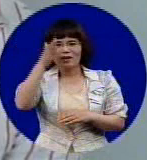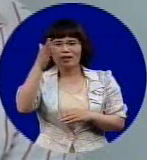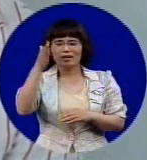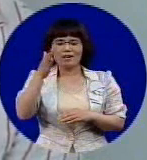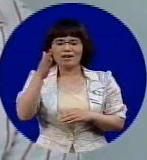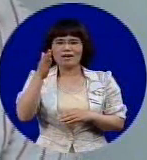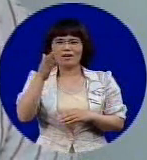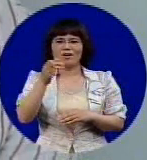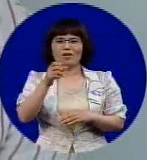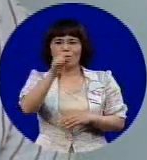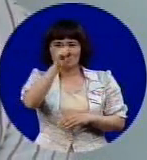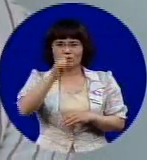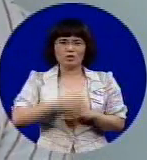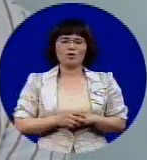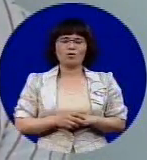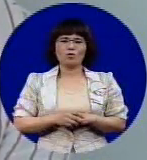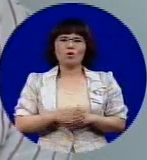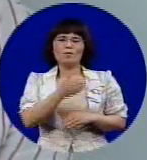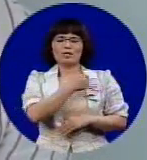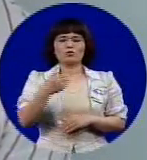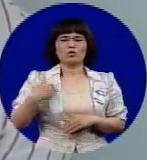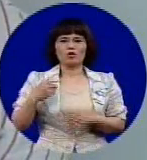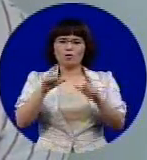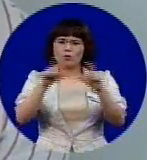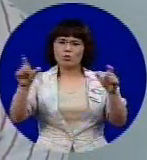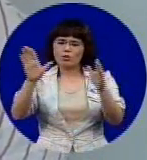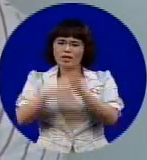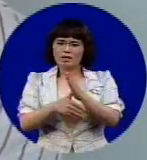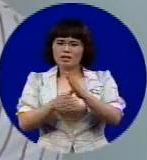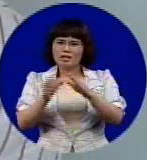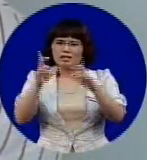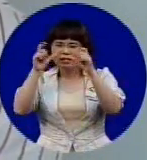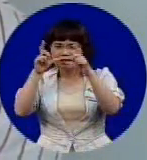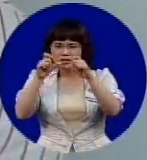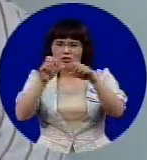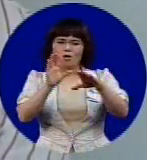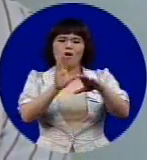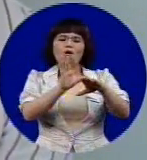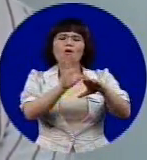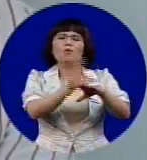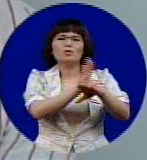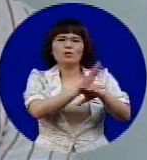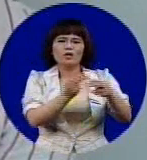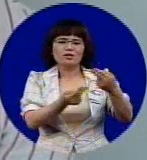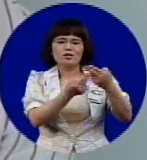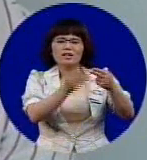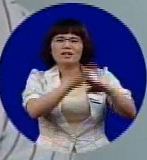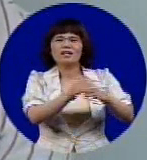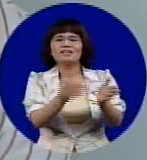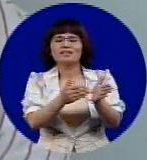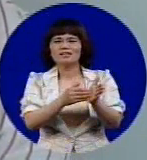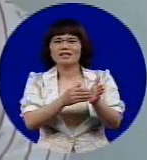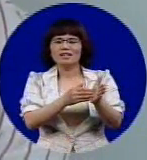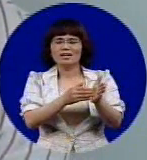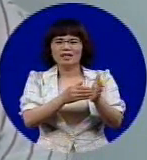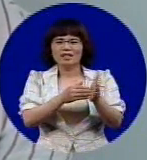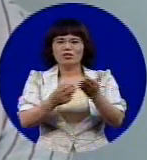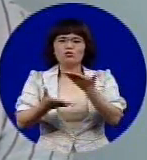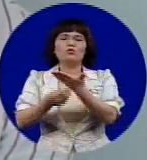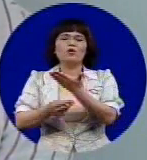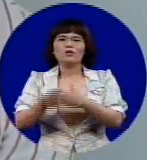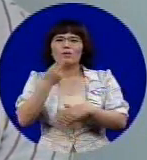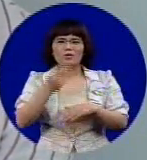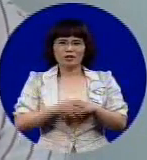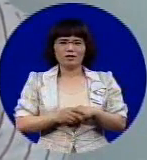너무 생각보다 잘 나와서 만족해하시고 보통 이렇게 사진 찍으시고 컴퓨터에 저장해 놓으시지만 사실 출력까지는